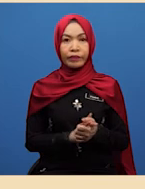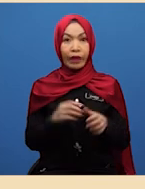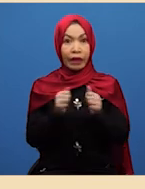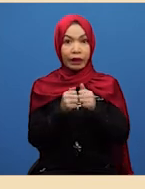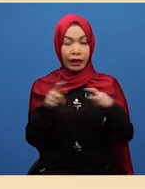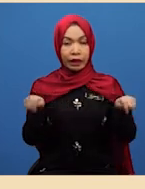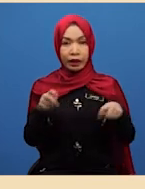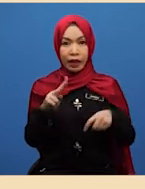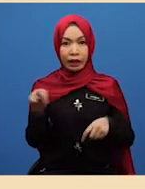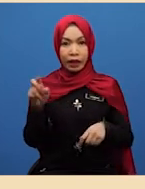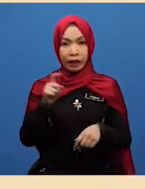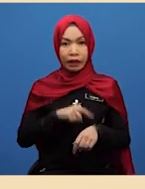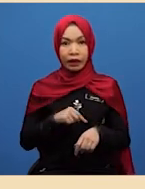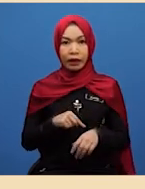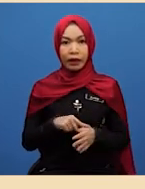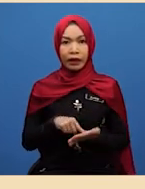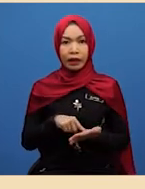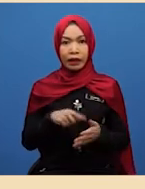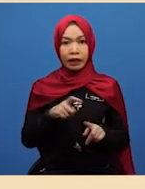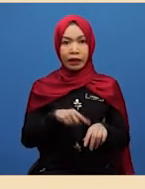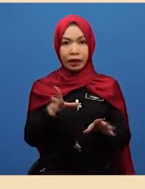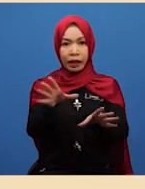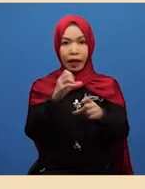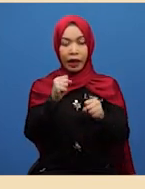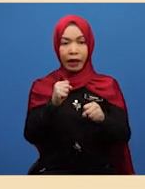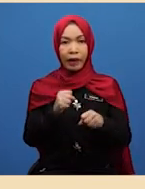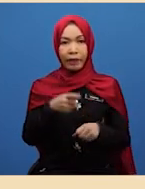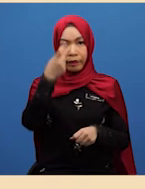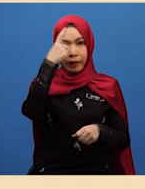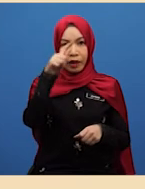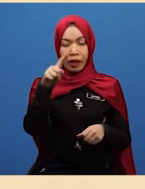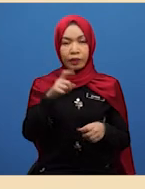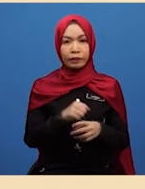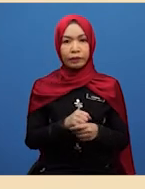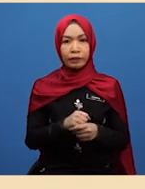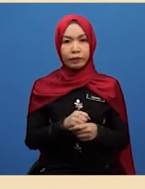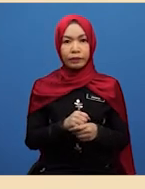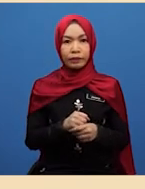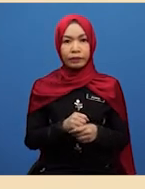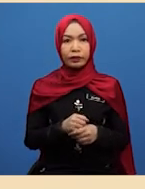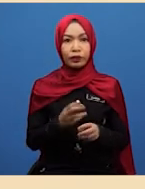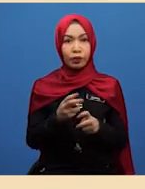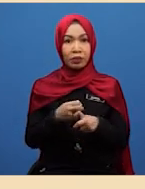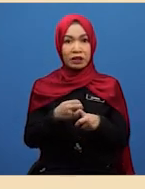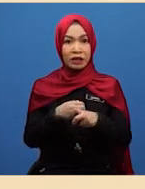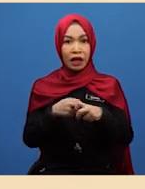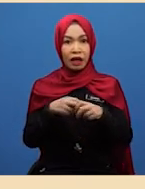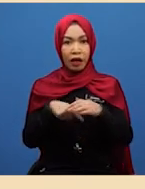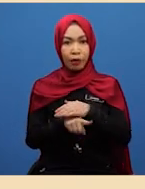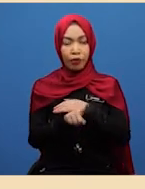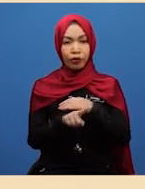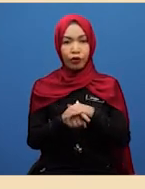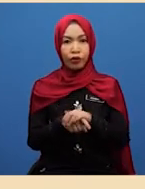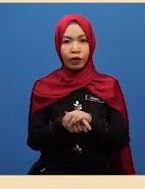Tindakan ini diambil bagi membolehkan isu pembunuhan beberapa peniaga Sarawak oleh orang